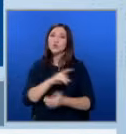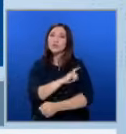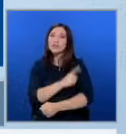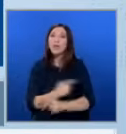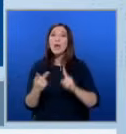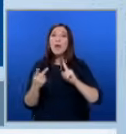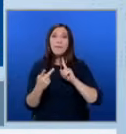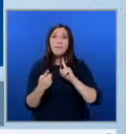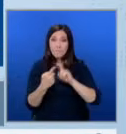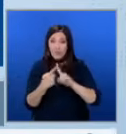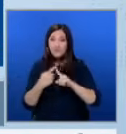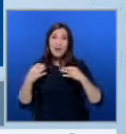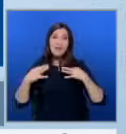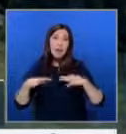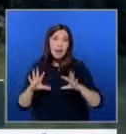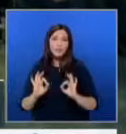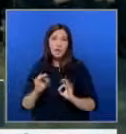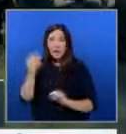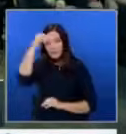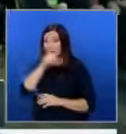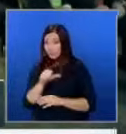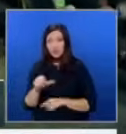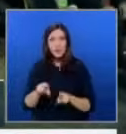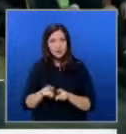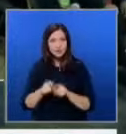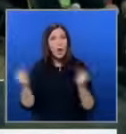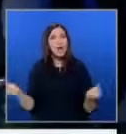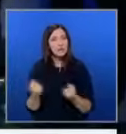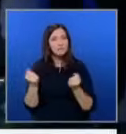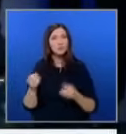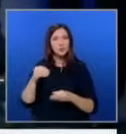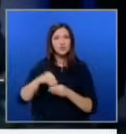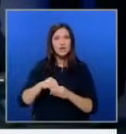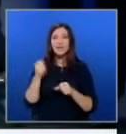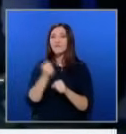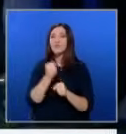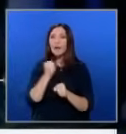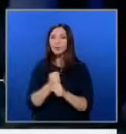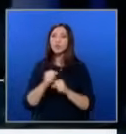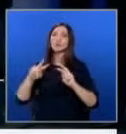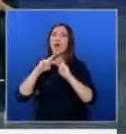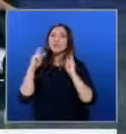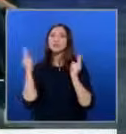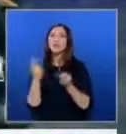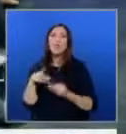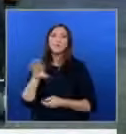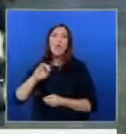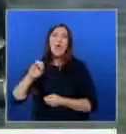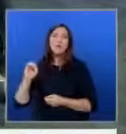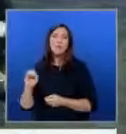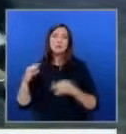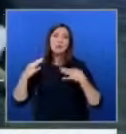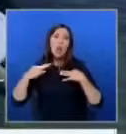и първа либерална такава в България. Подчертават също активното си участие в работата на световното и